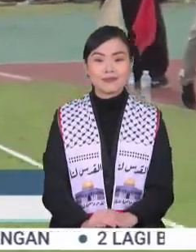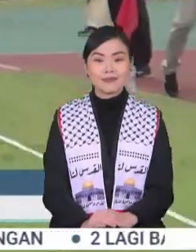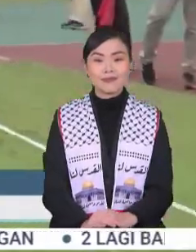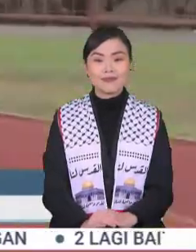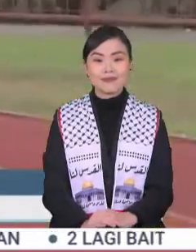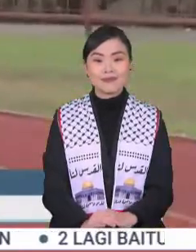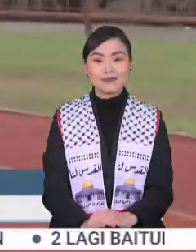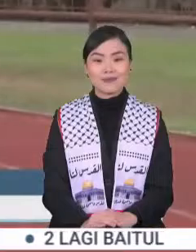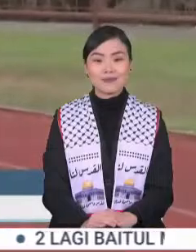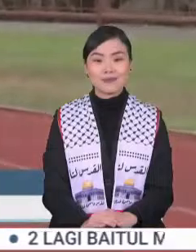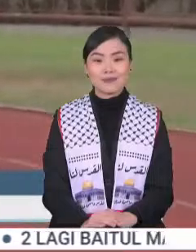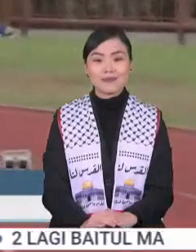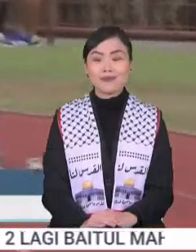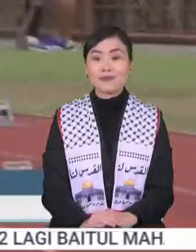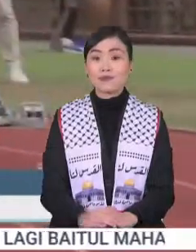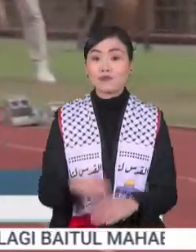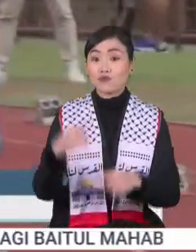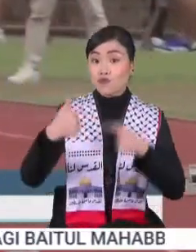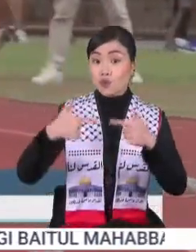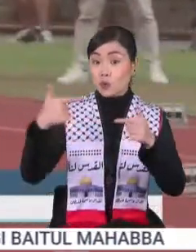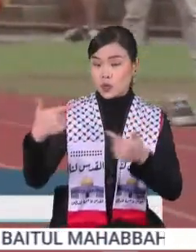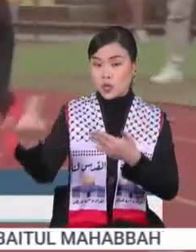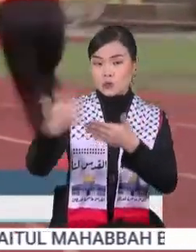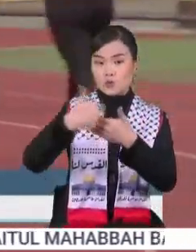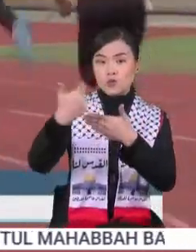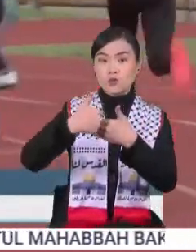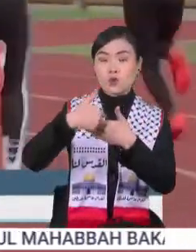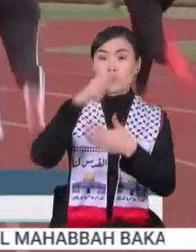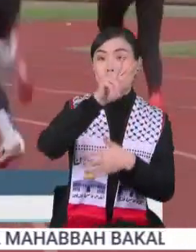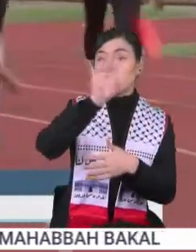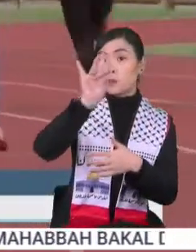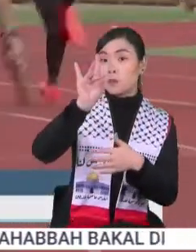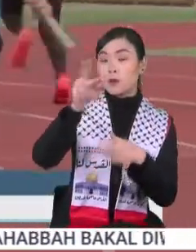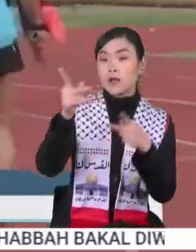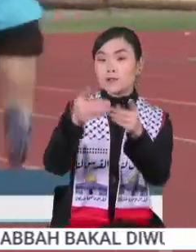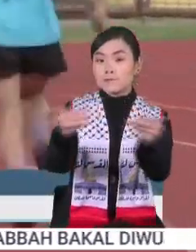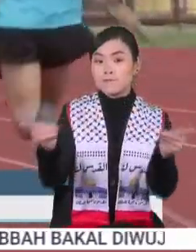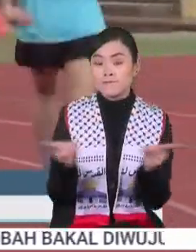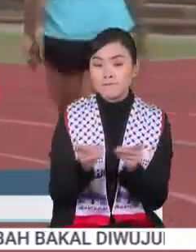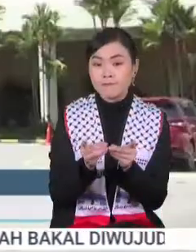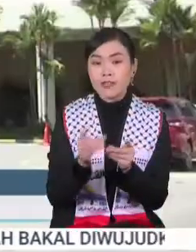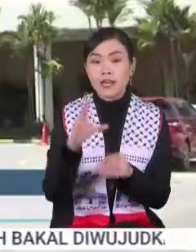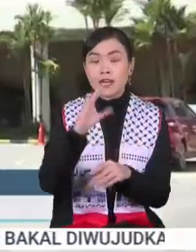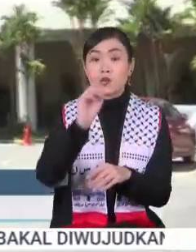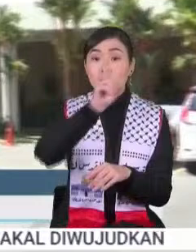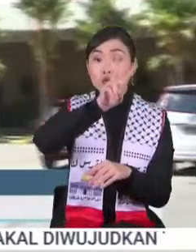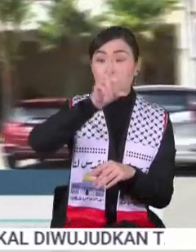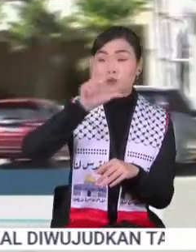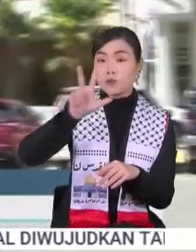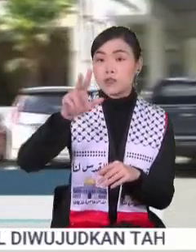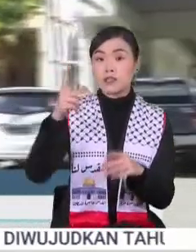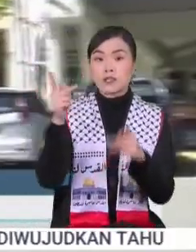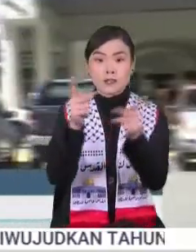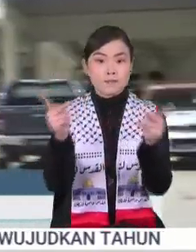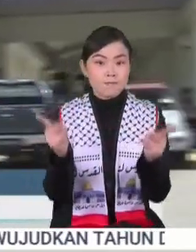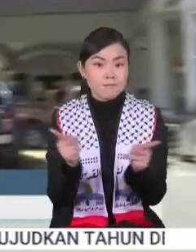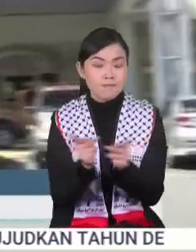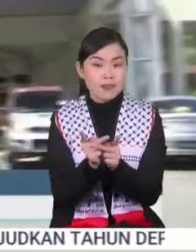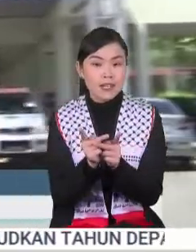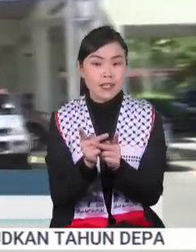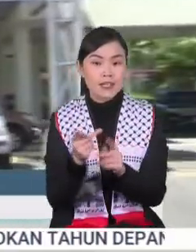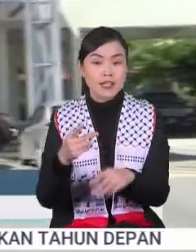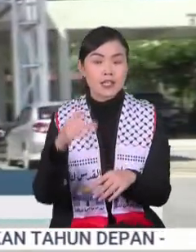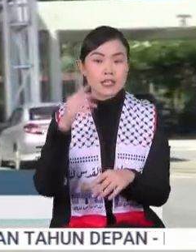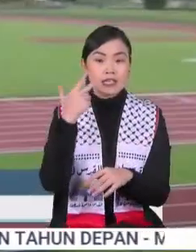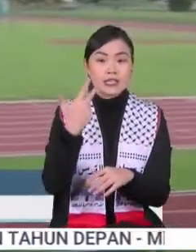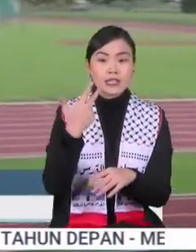perkongsiannya Saga Kali ini disertai 28 daerah melibatkan 23 venue 15 di Kota Kinabalu